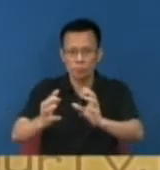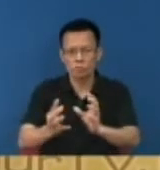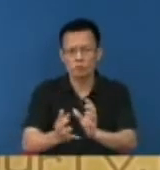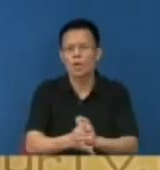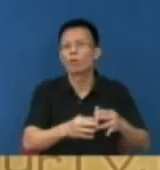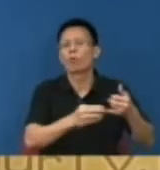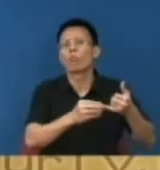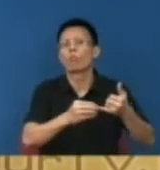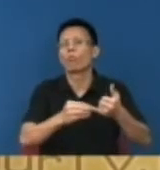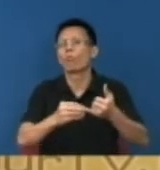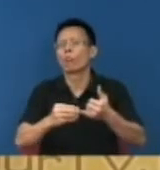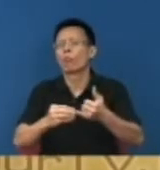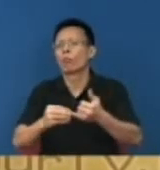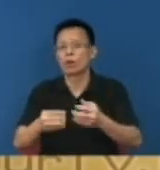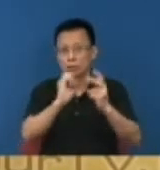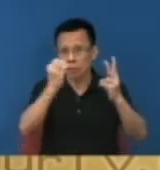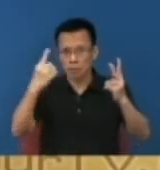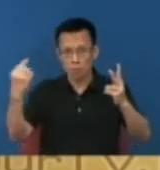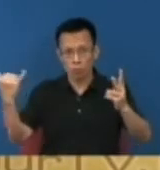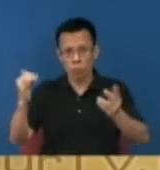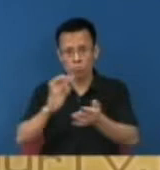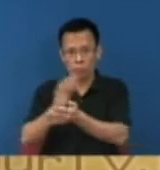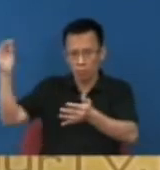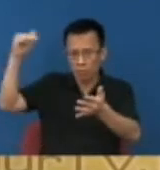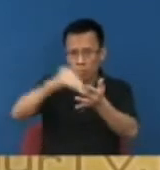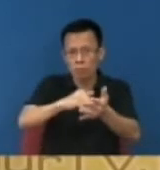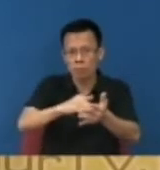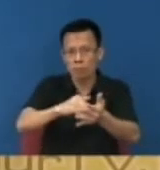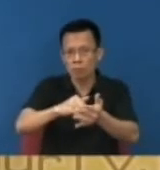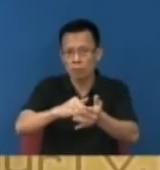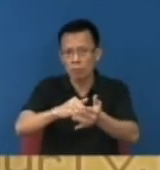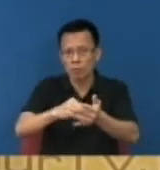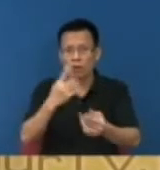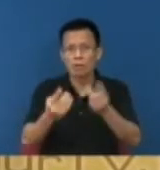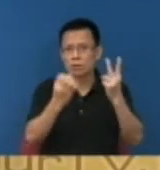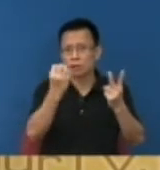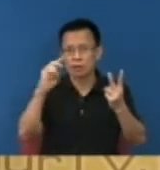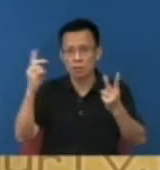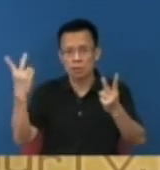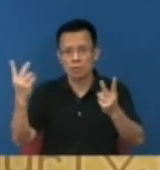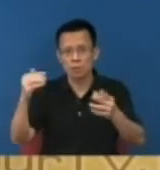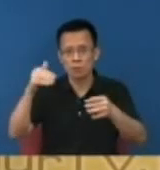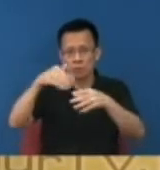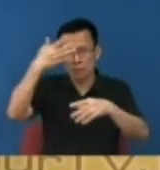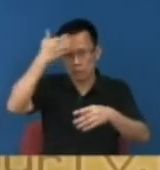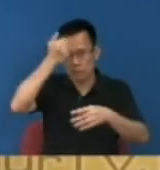喘。當2016嚟臨，或者當2012選完特首嘅時